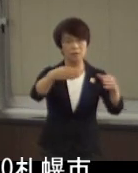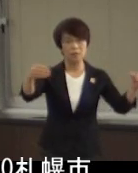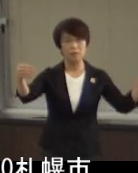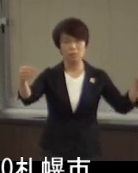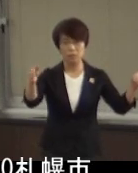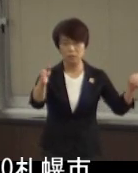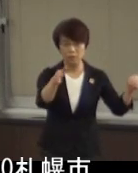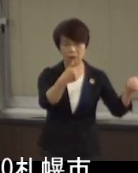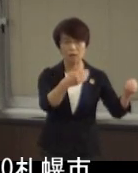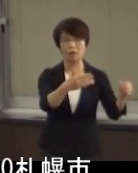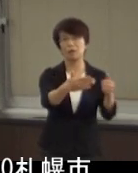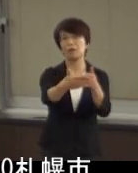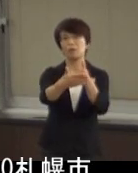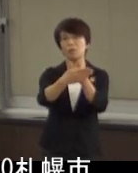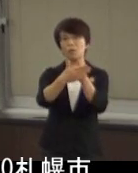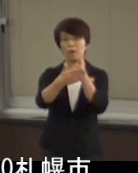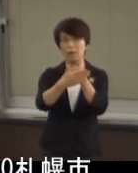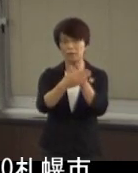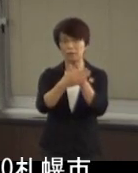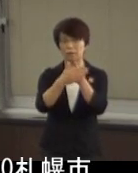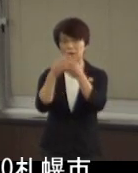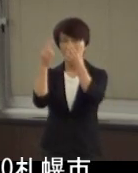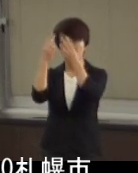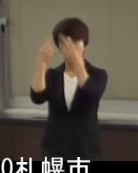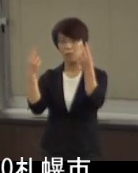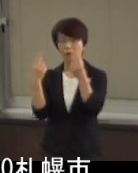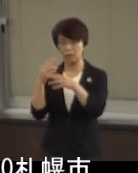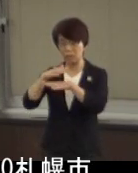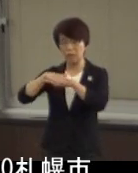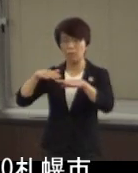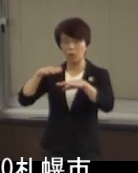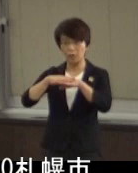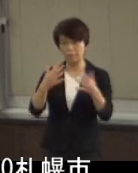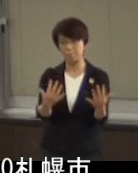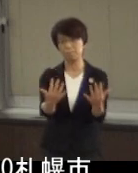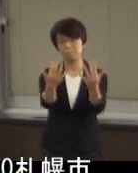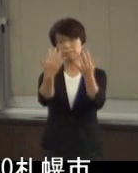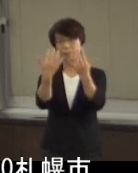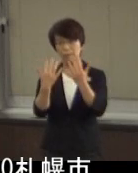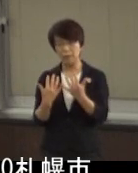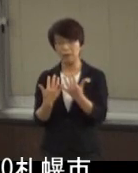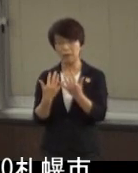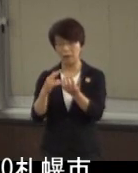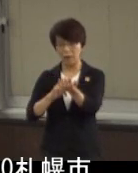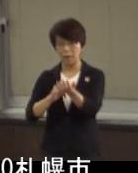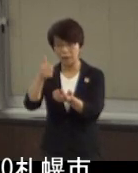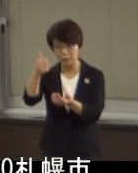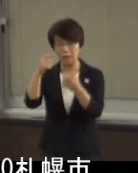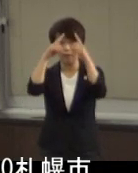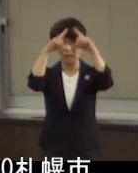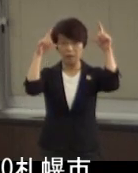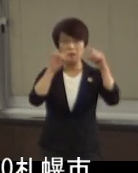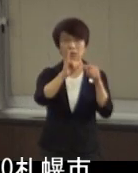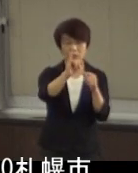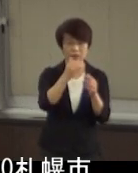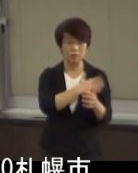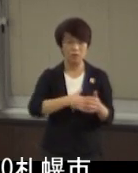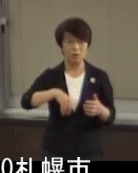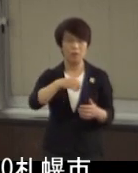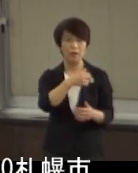援に、北海道札幌にお越しをいただいております医師、看護師、保健